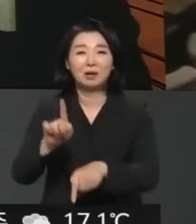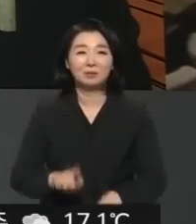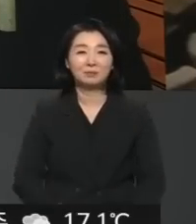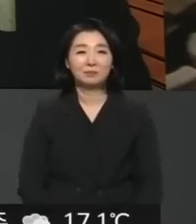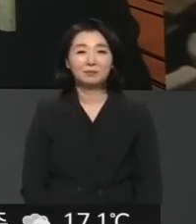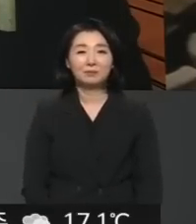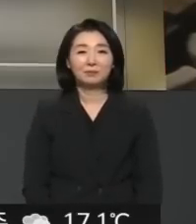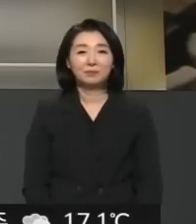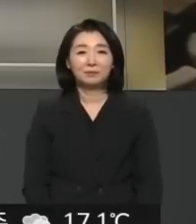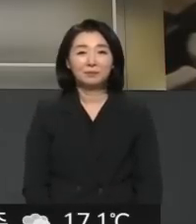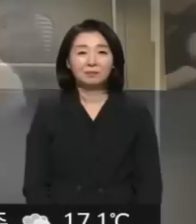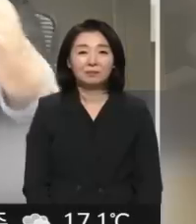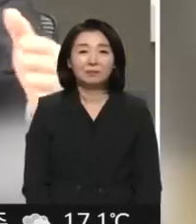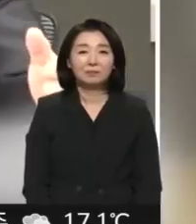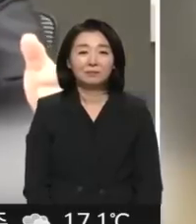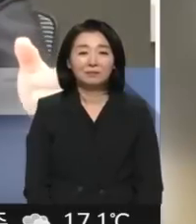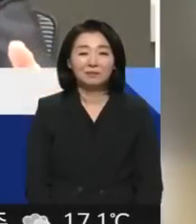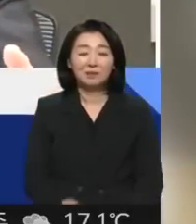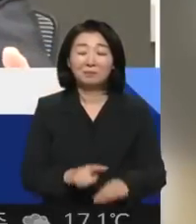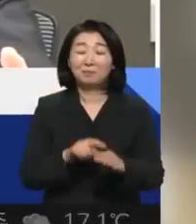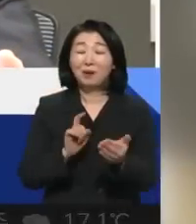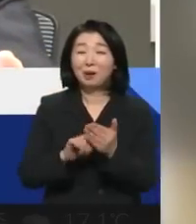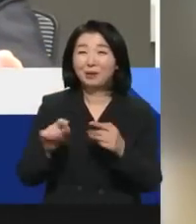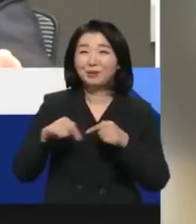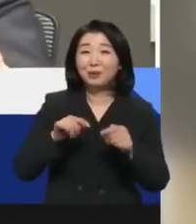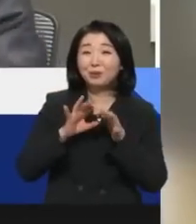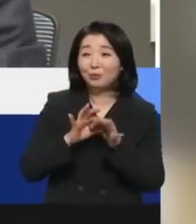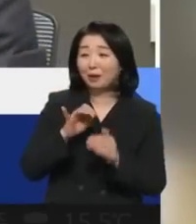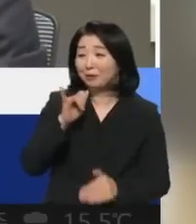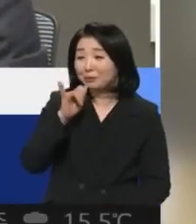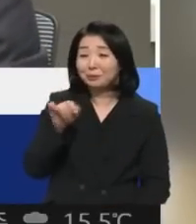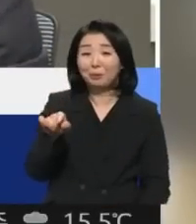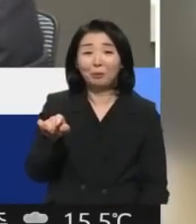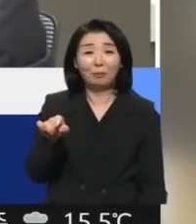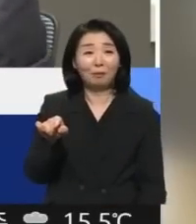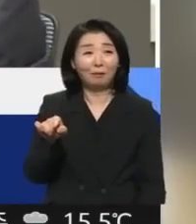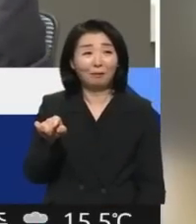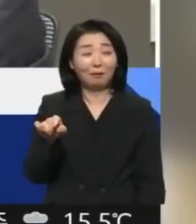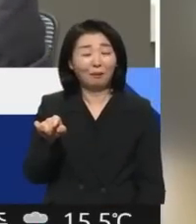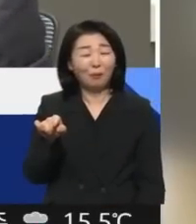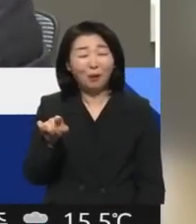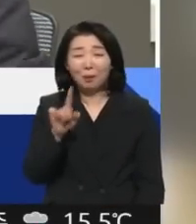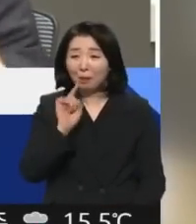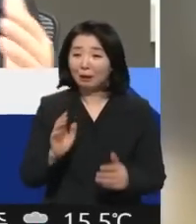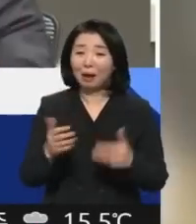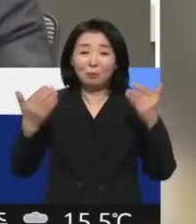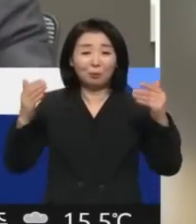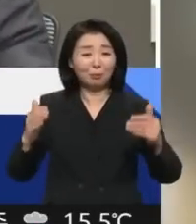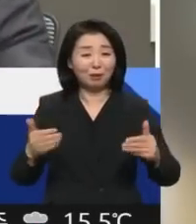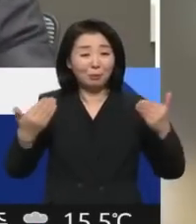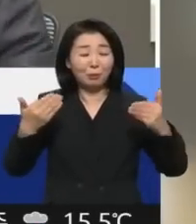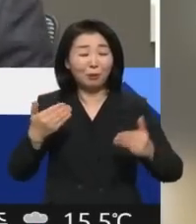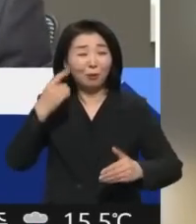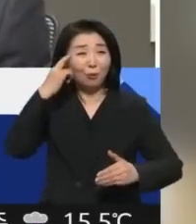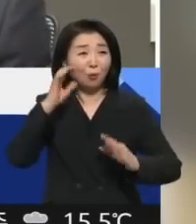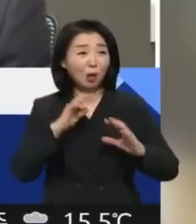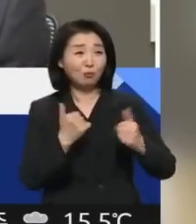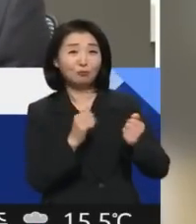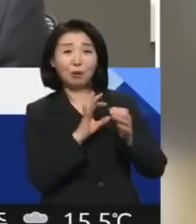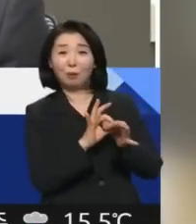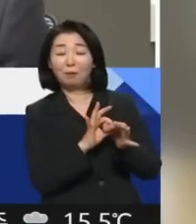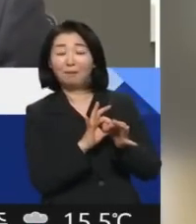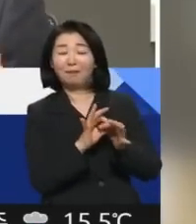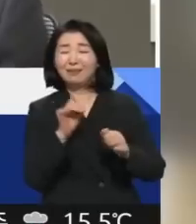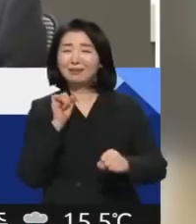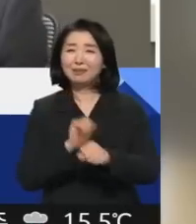말했는데요. 마음이 계속 여의도밭에 와 있으니까 이게 그런 묵직함이 없는 거예요. 이미 여의도밭에 왜 와 있냐. 이미